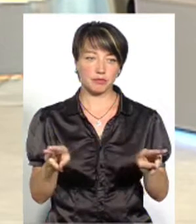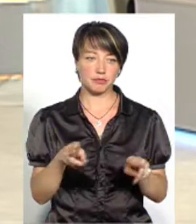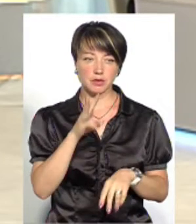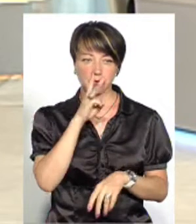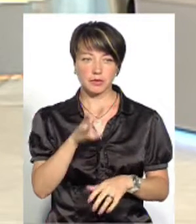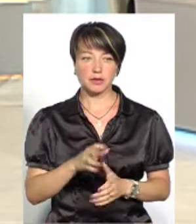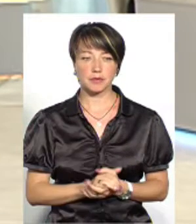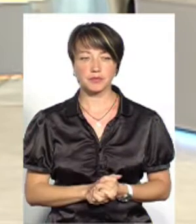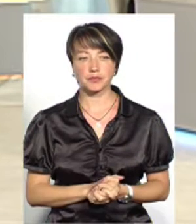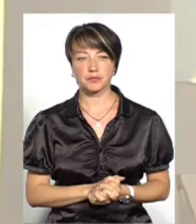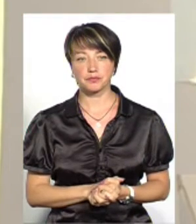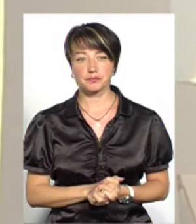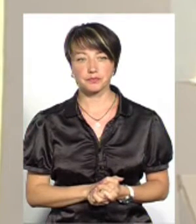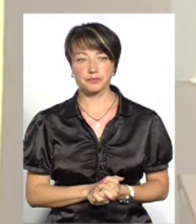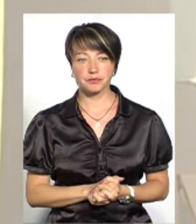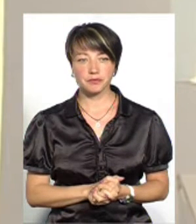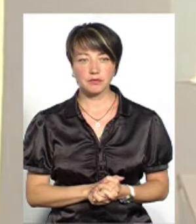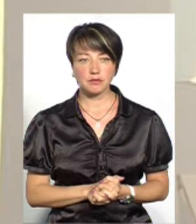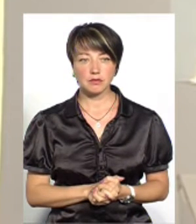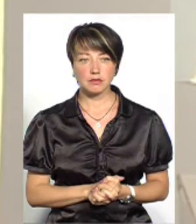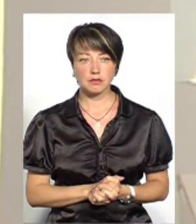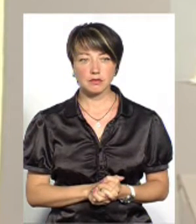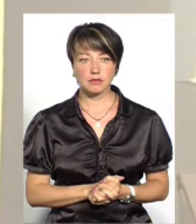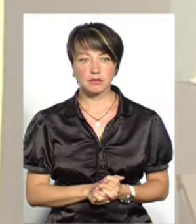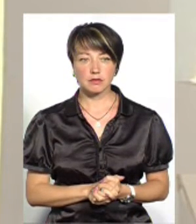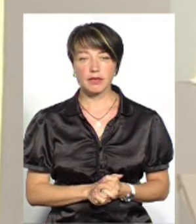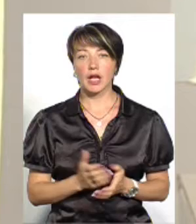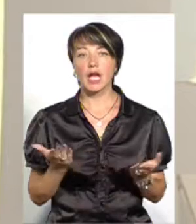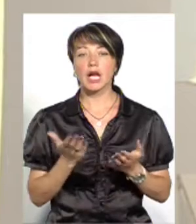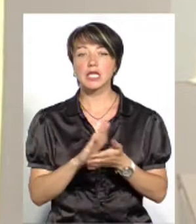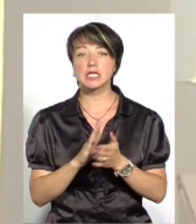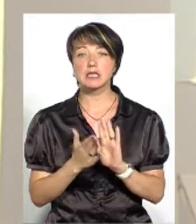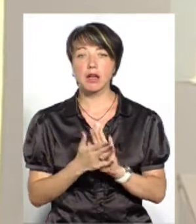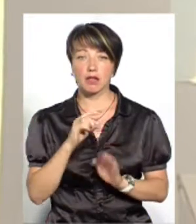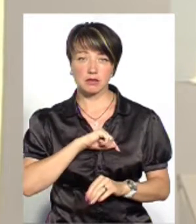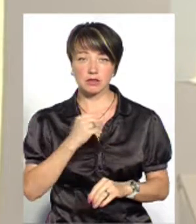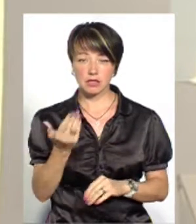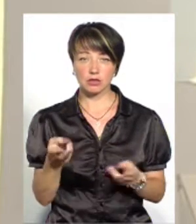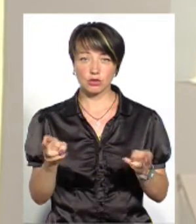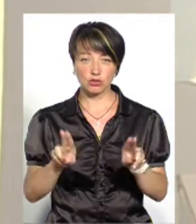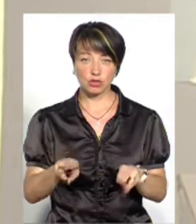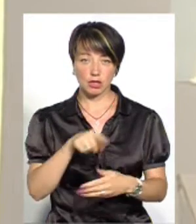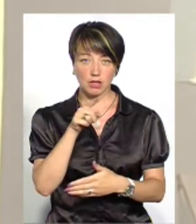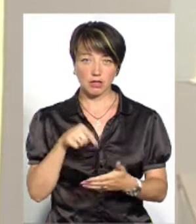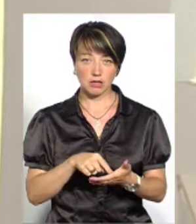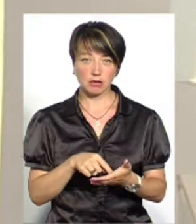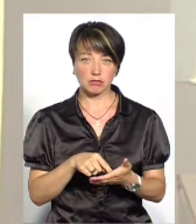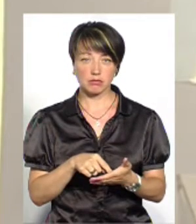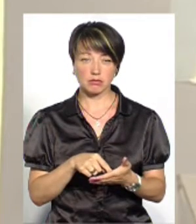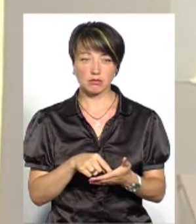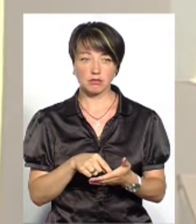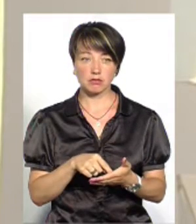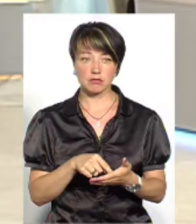платню? Тим не менше, який стан їх залишається? Він же від цього